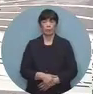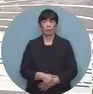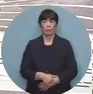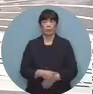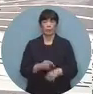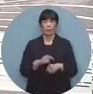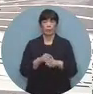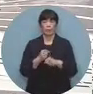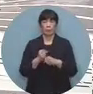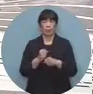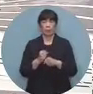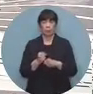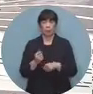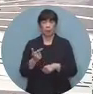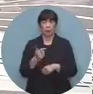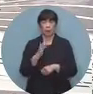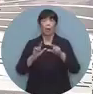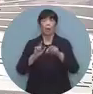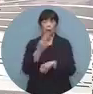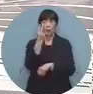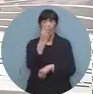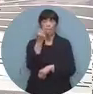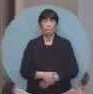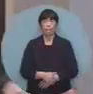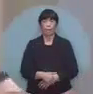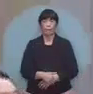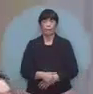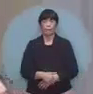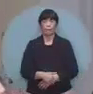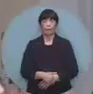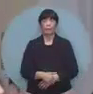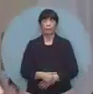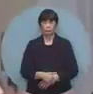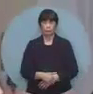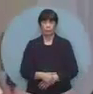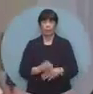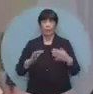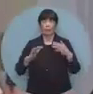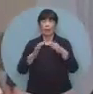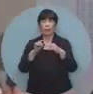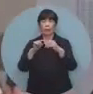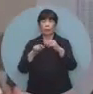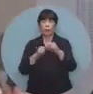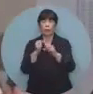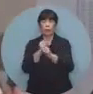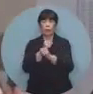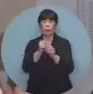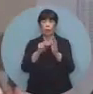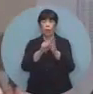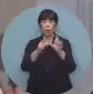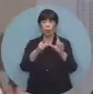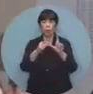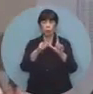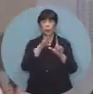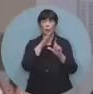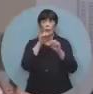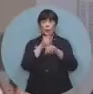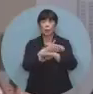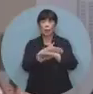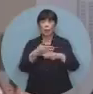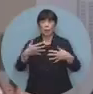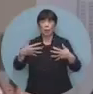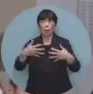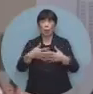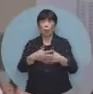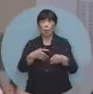早くお願いします中島東京都議官え建設局では事業の効率性及び実施過程の透明性の